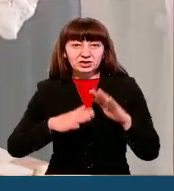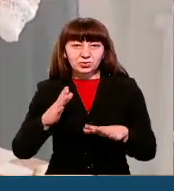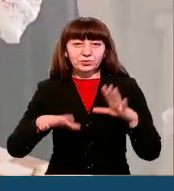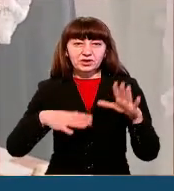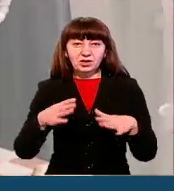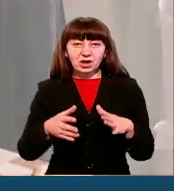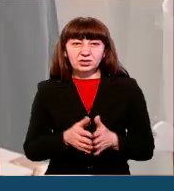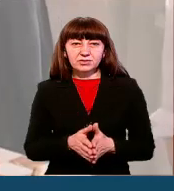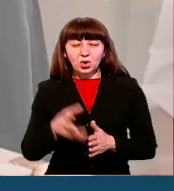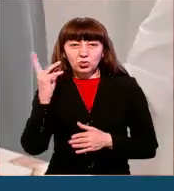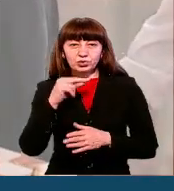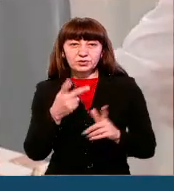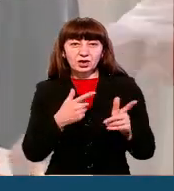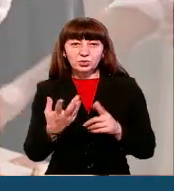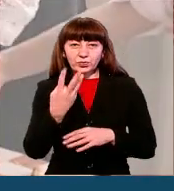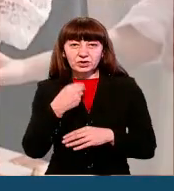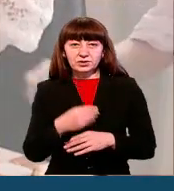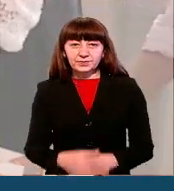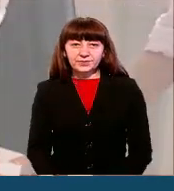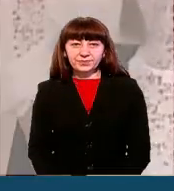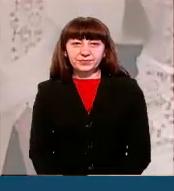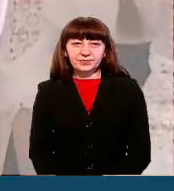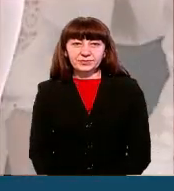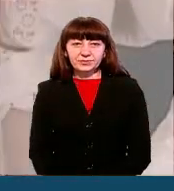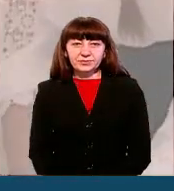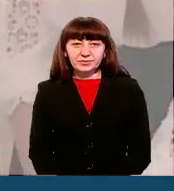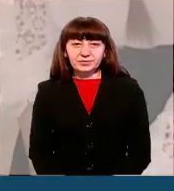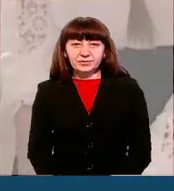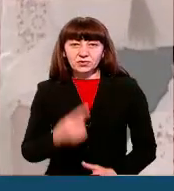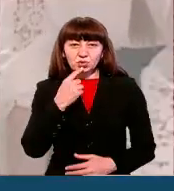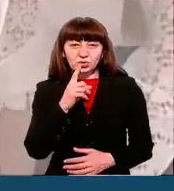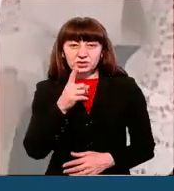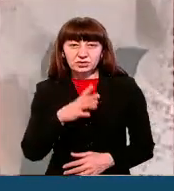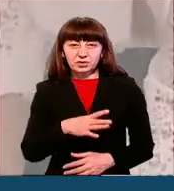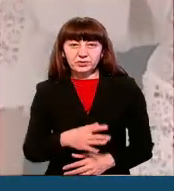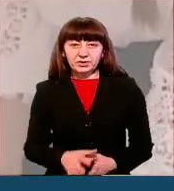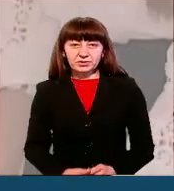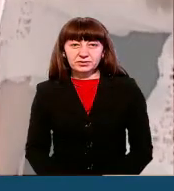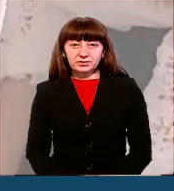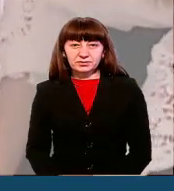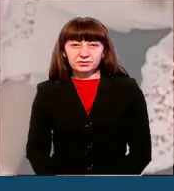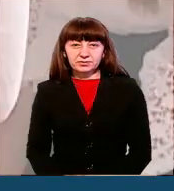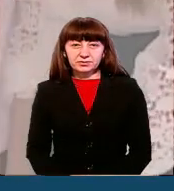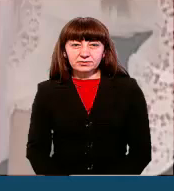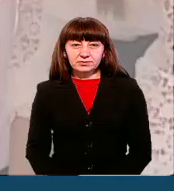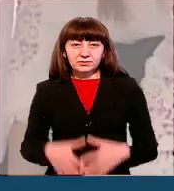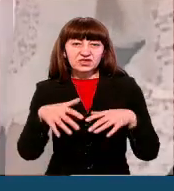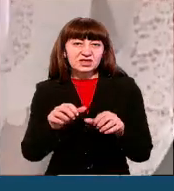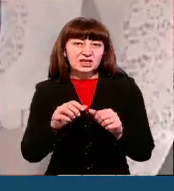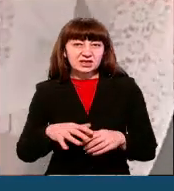учимся готовить бешбармак. И вообще процесс мне очень понравился. Вообще трудностей не было. Тесто